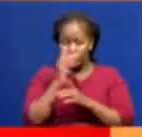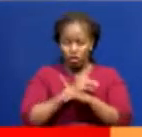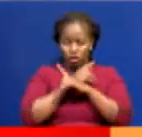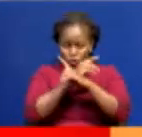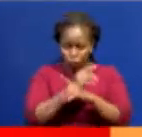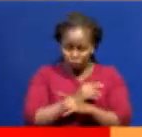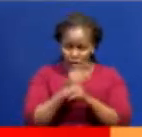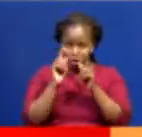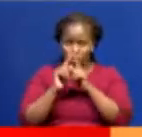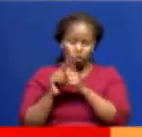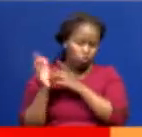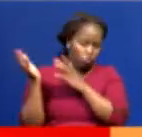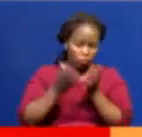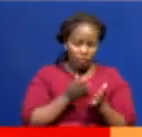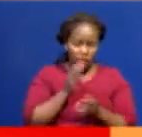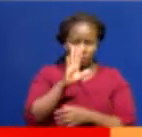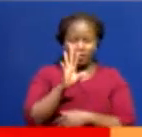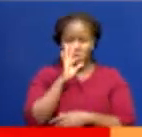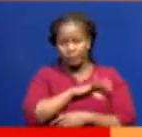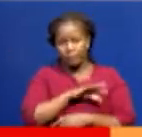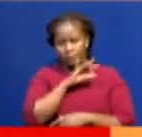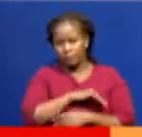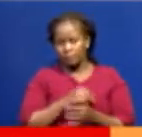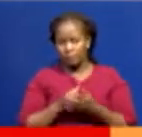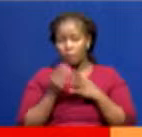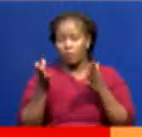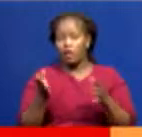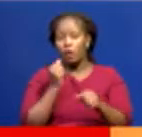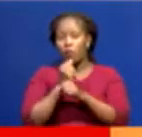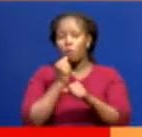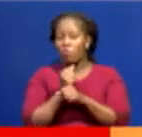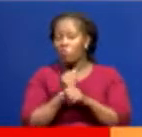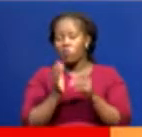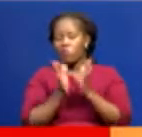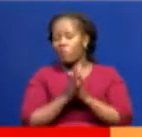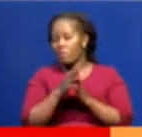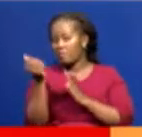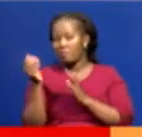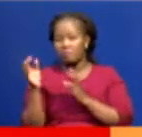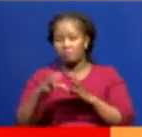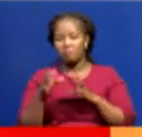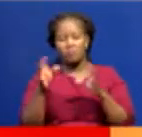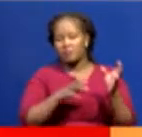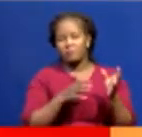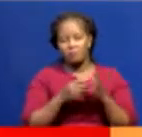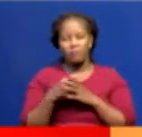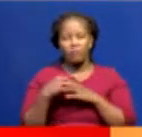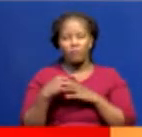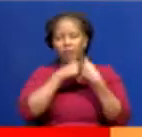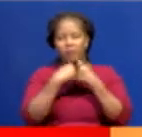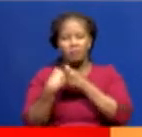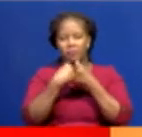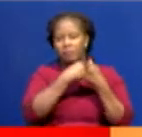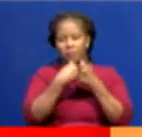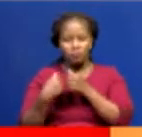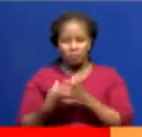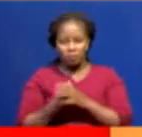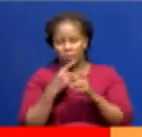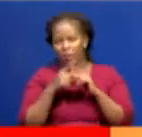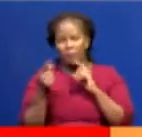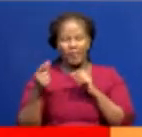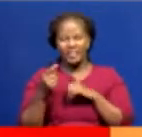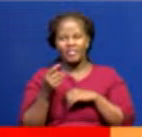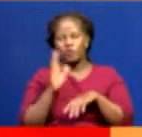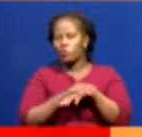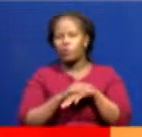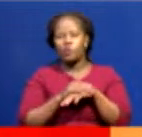nikalete manufaa kwao. Kwa hivyo kuja kufanya kazi kwa pande hii nyingine itaona itakuwa itatatizika. Lakini vile umesema si kweli na si